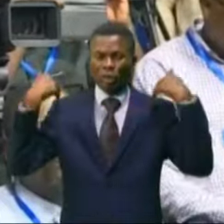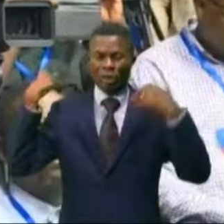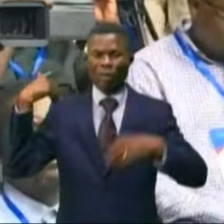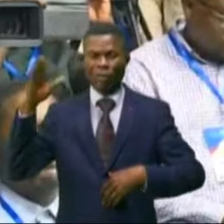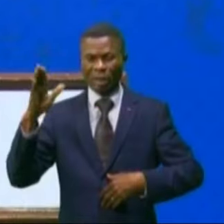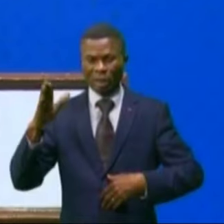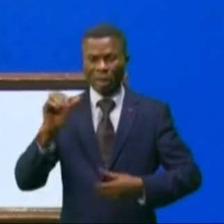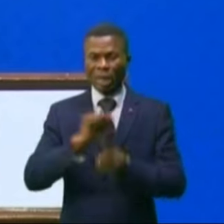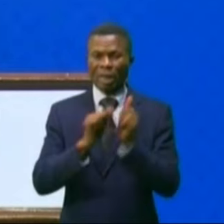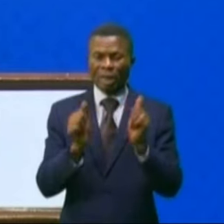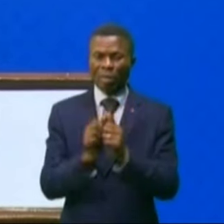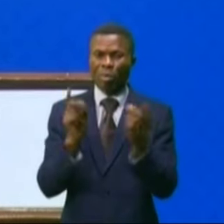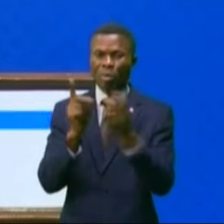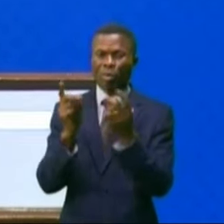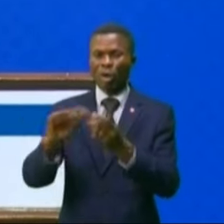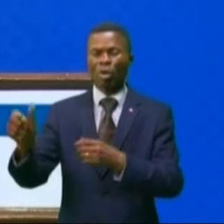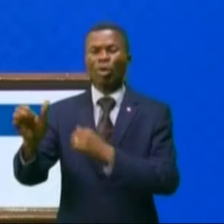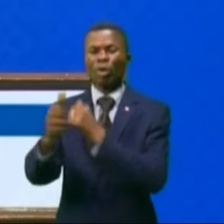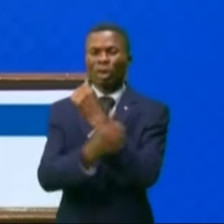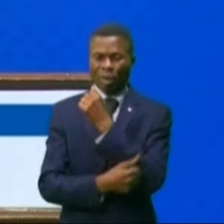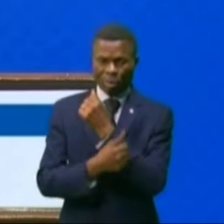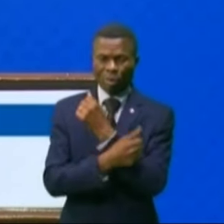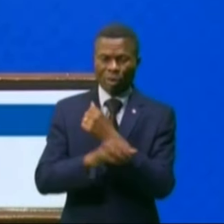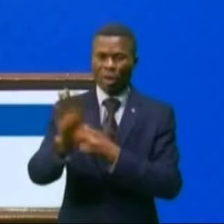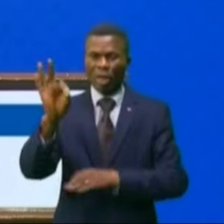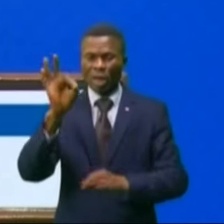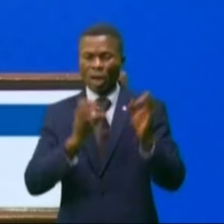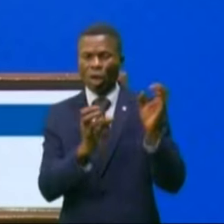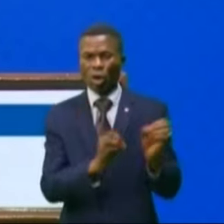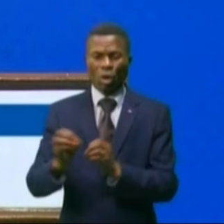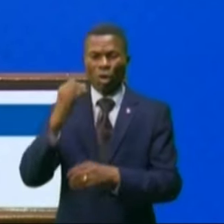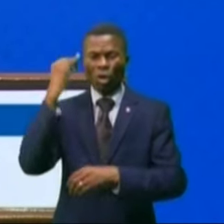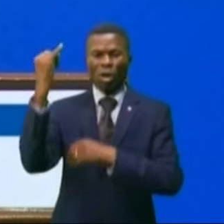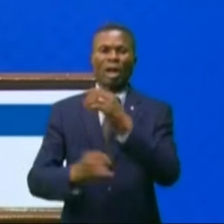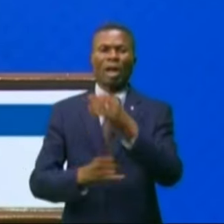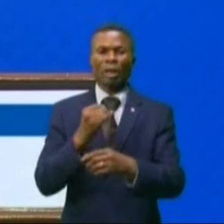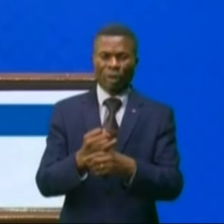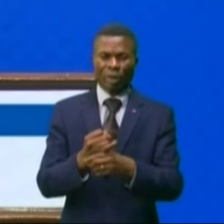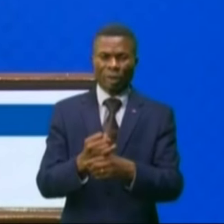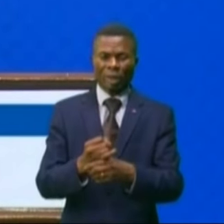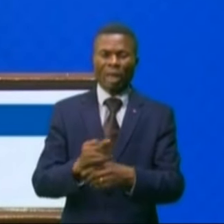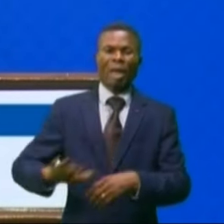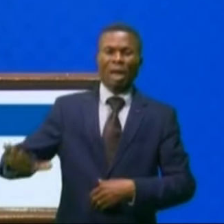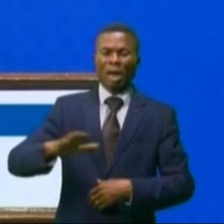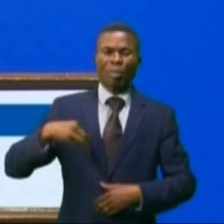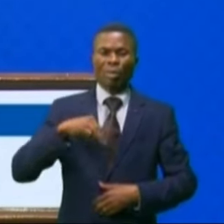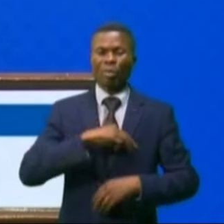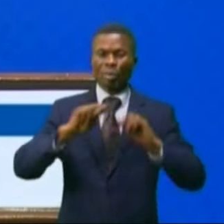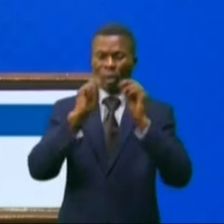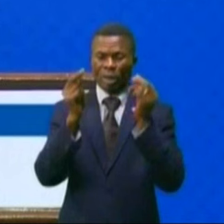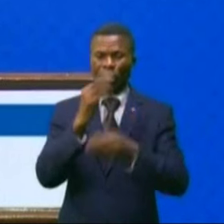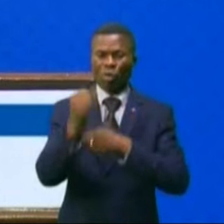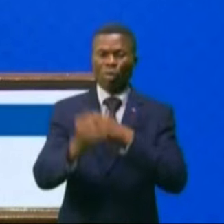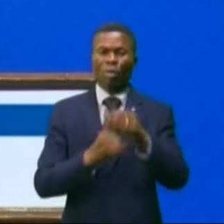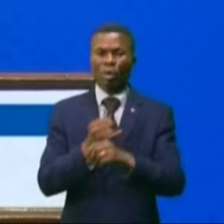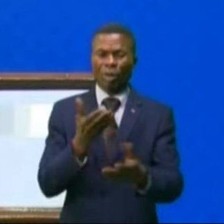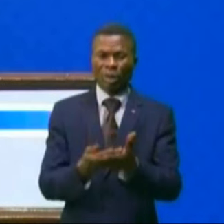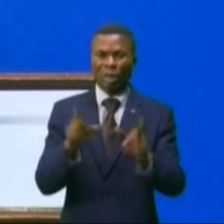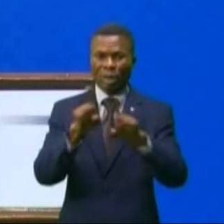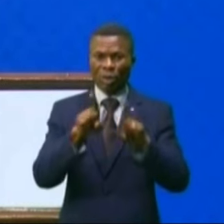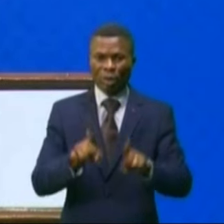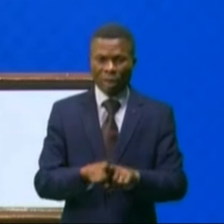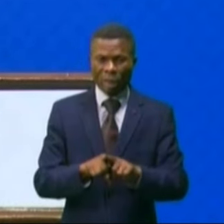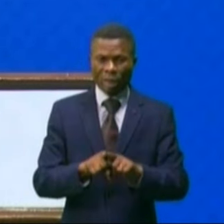de plaidoyer en ciblant les organisations internationales, les États membres de ces organisations internationales, mais aussi